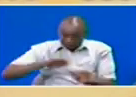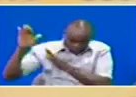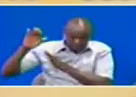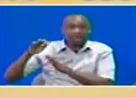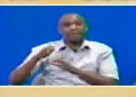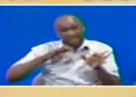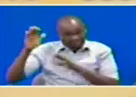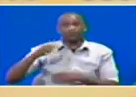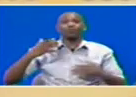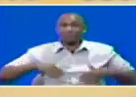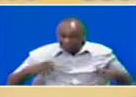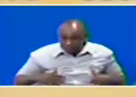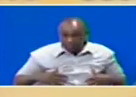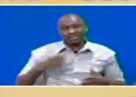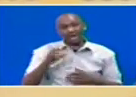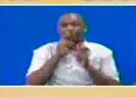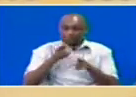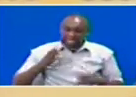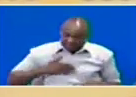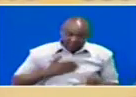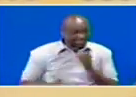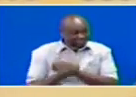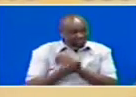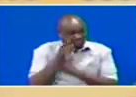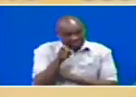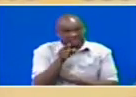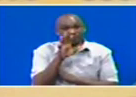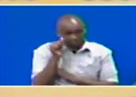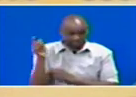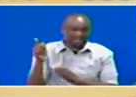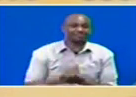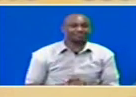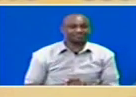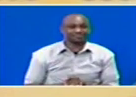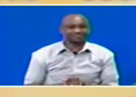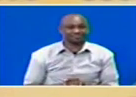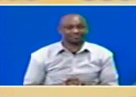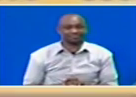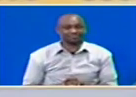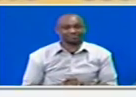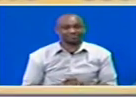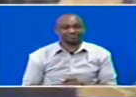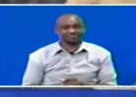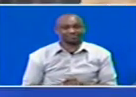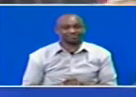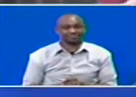mwananchi mwanahabari Agnes Penda anayo taarifa Hiyo maalum kutoka bunge la wananchi wa